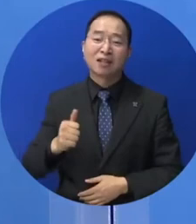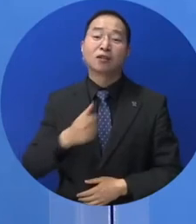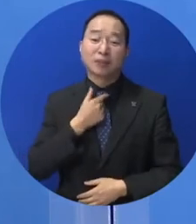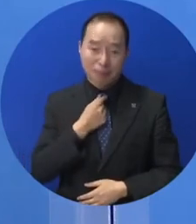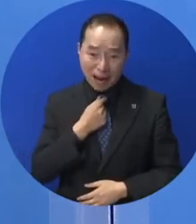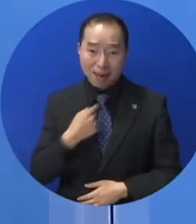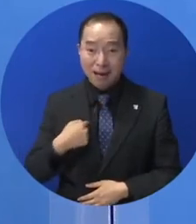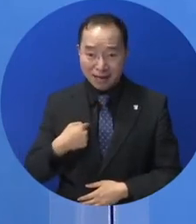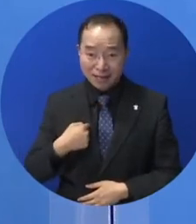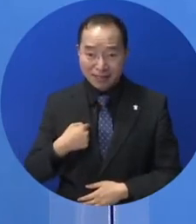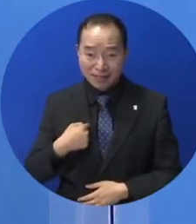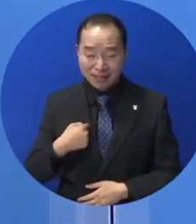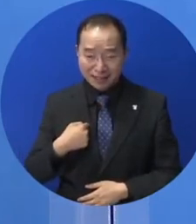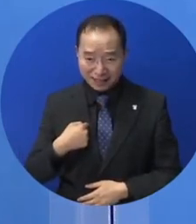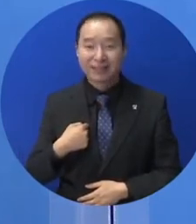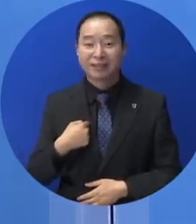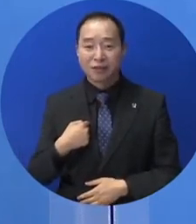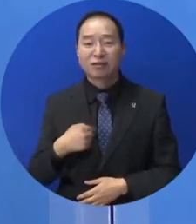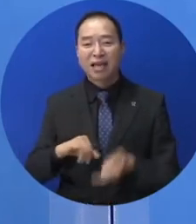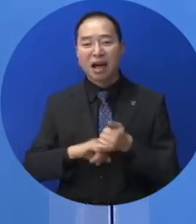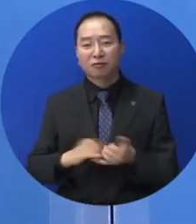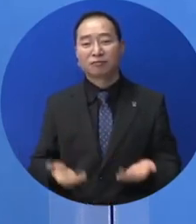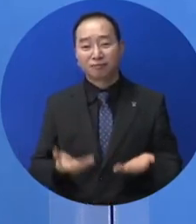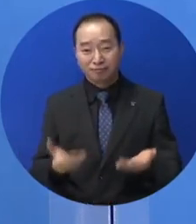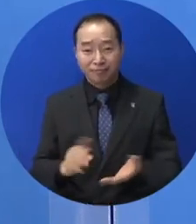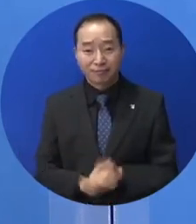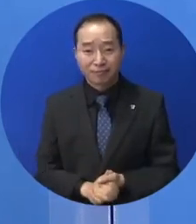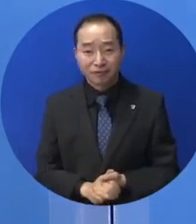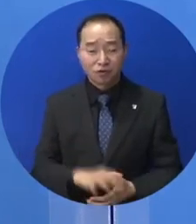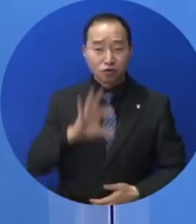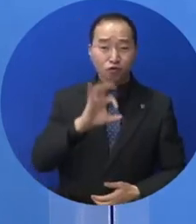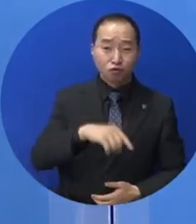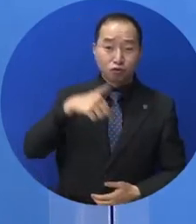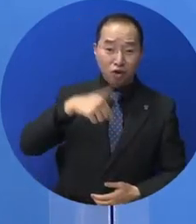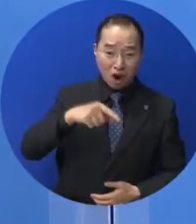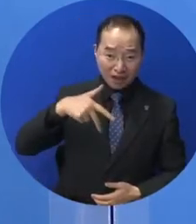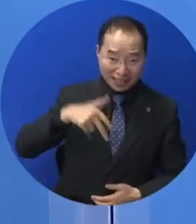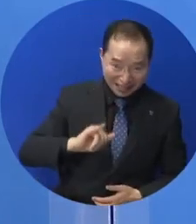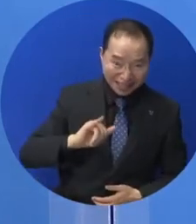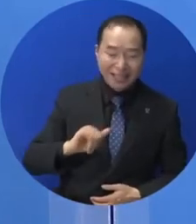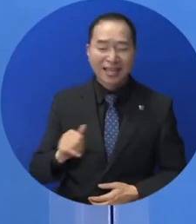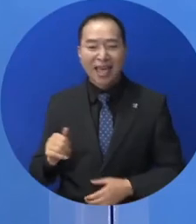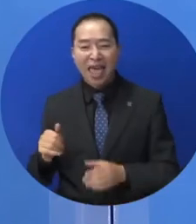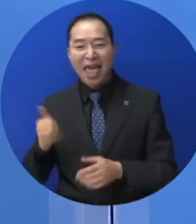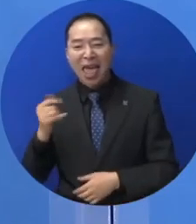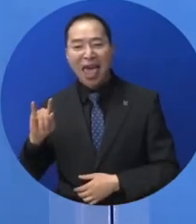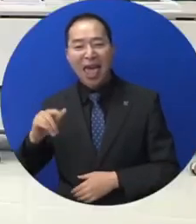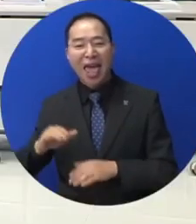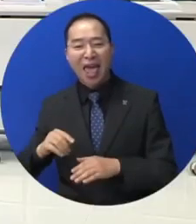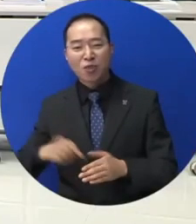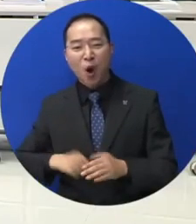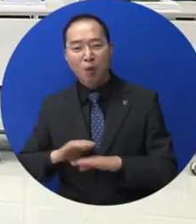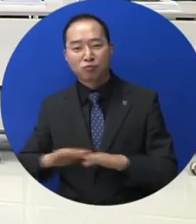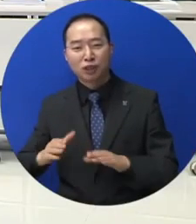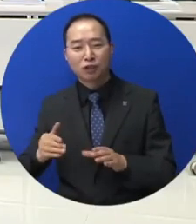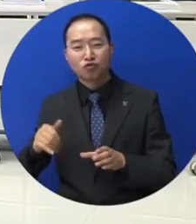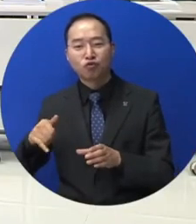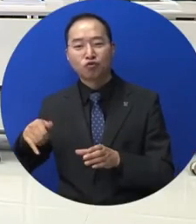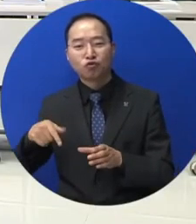마음으로 소탈한 서민시장이 되겠다는 약속을 담아서 부캐를 우거지 해장국으로 했습니다. 예.